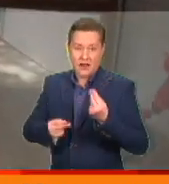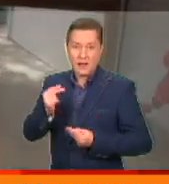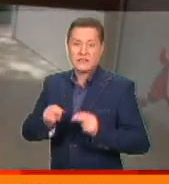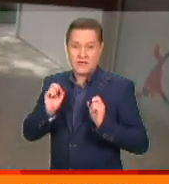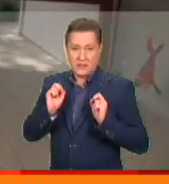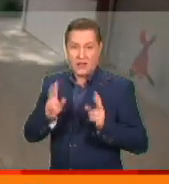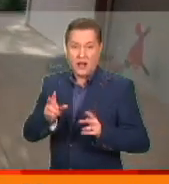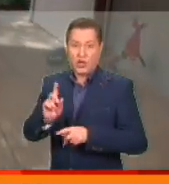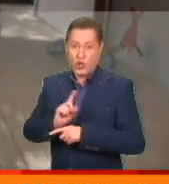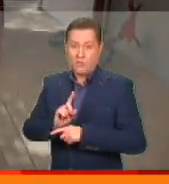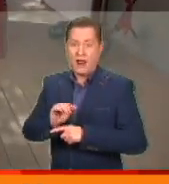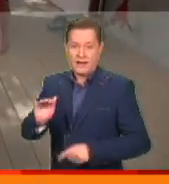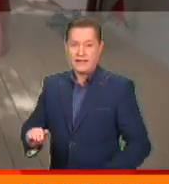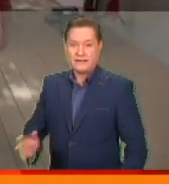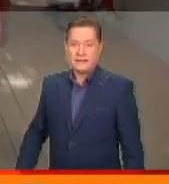дитина.